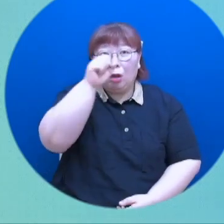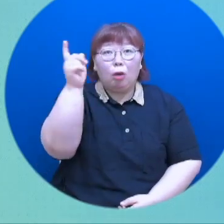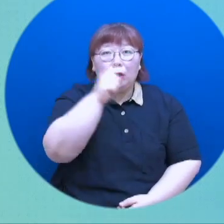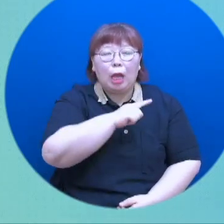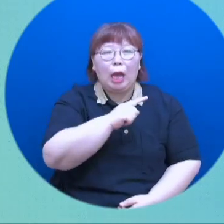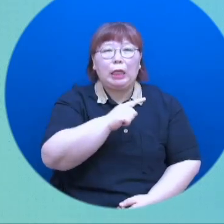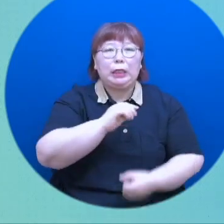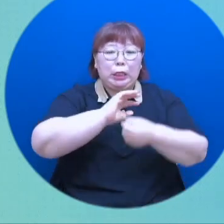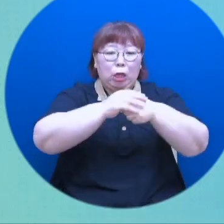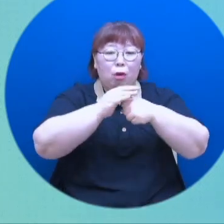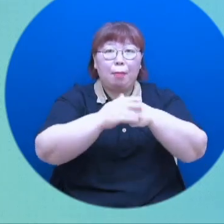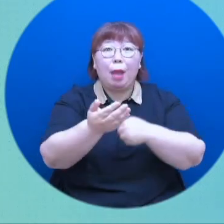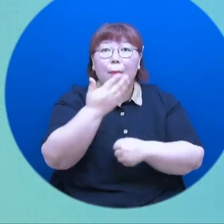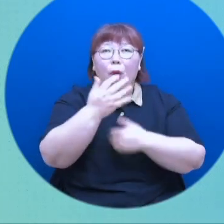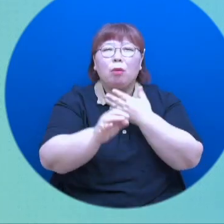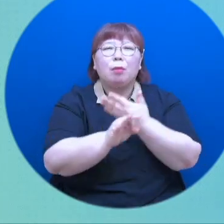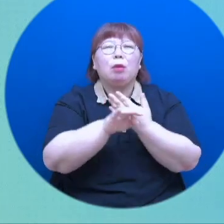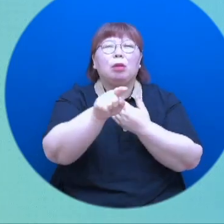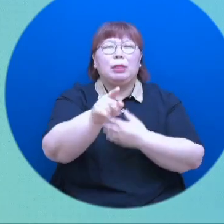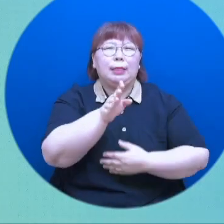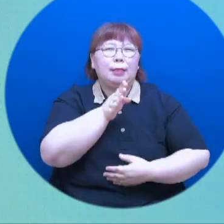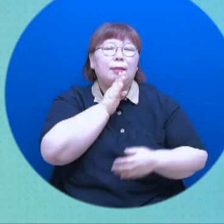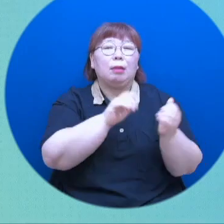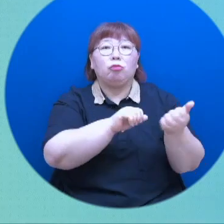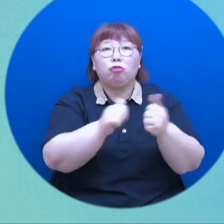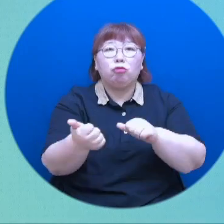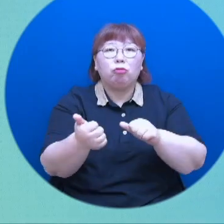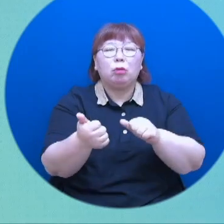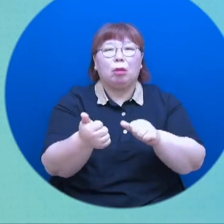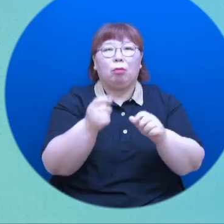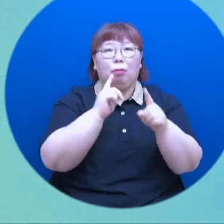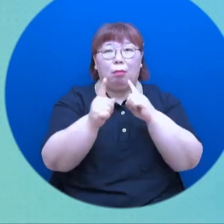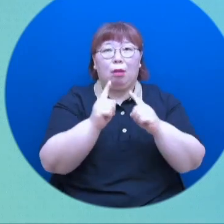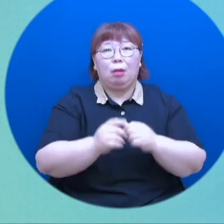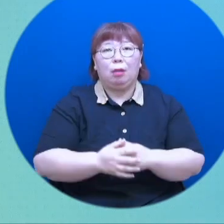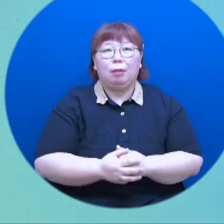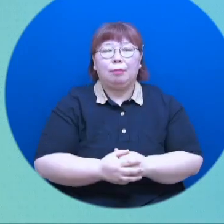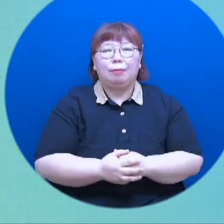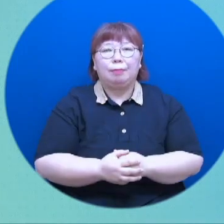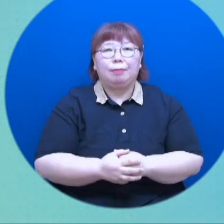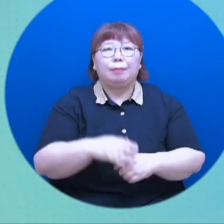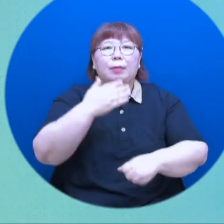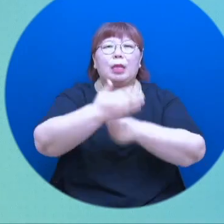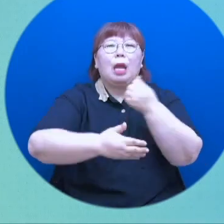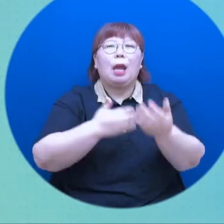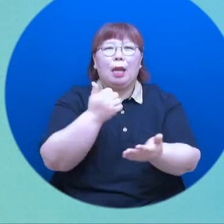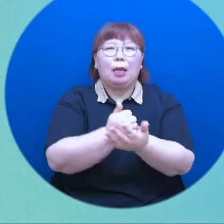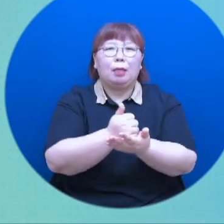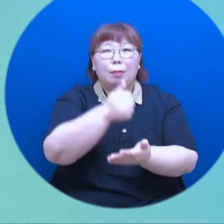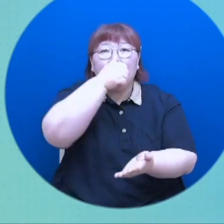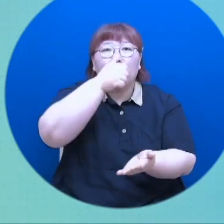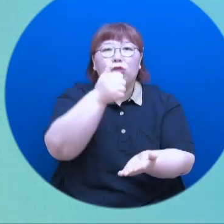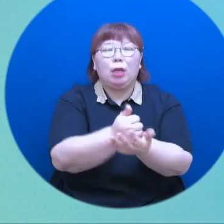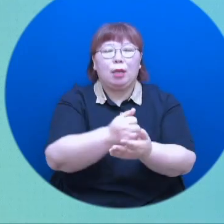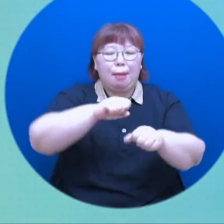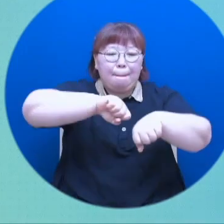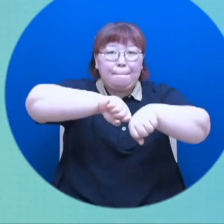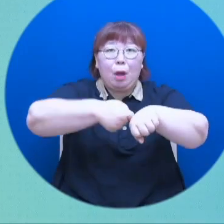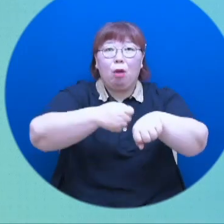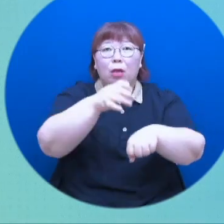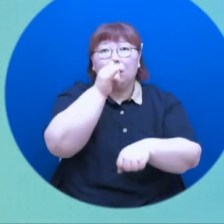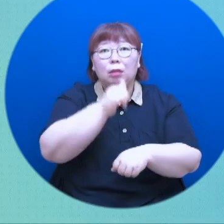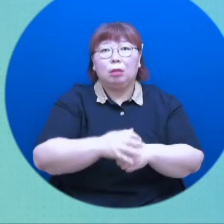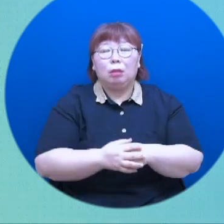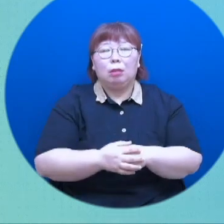먹는 날에는 정령 죽으리라 말씀한 대로 하나님의 형벌이 임해요.